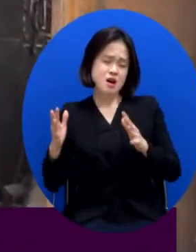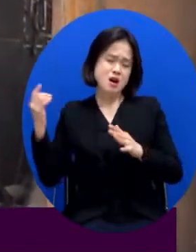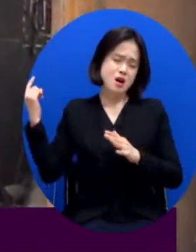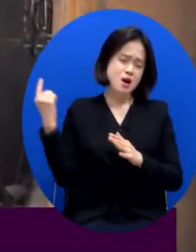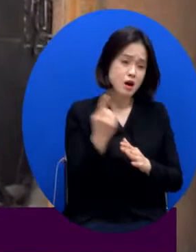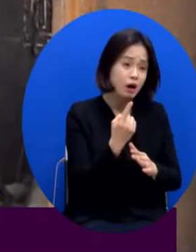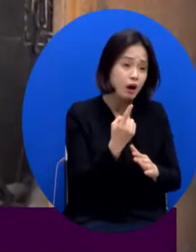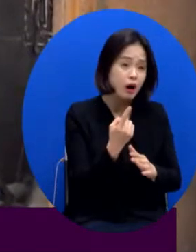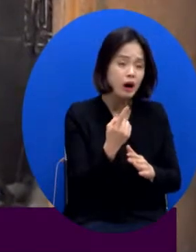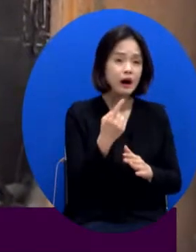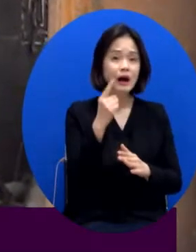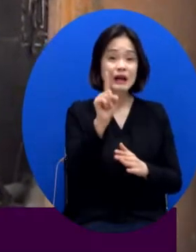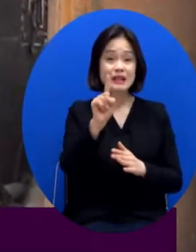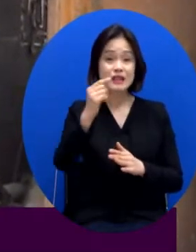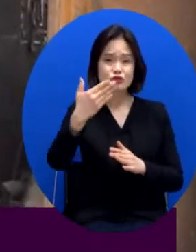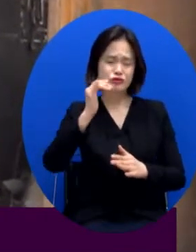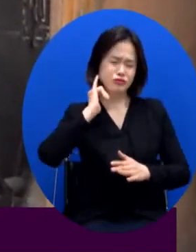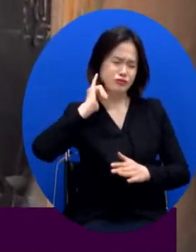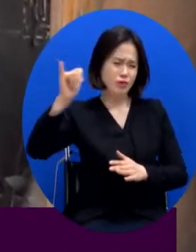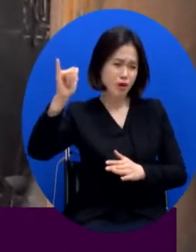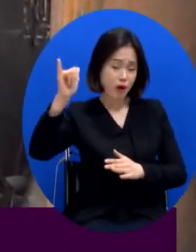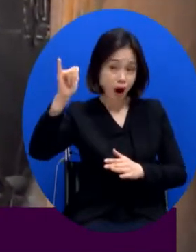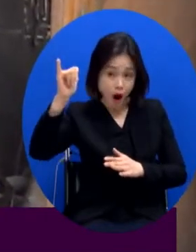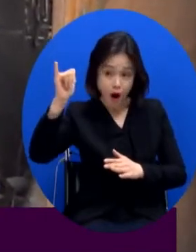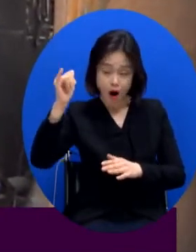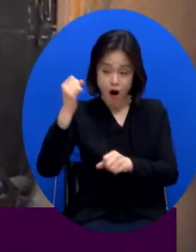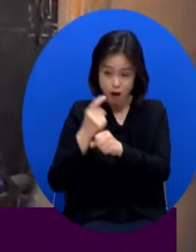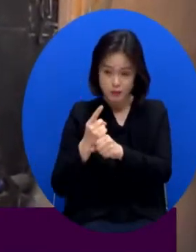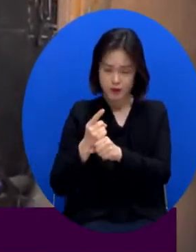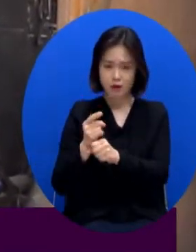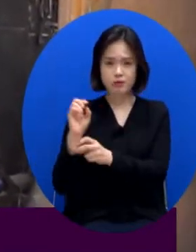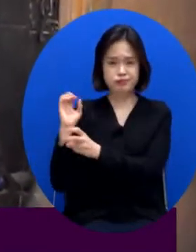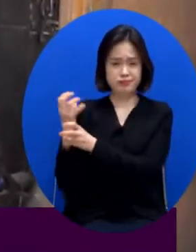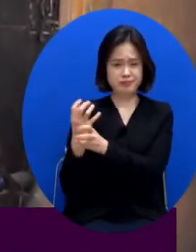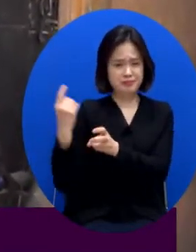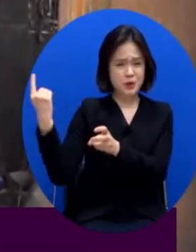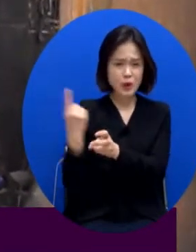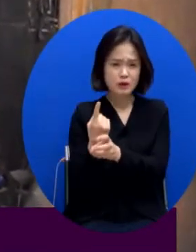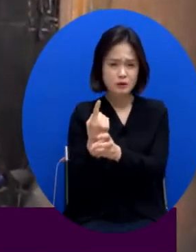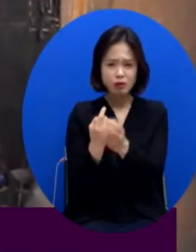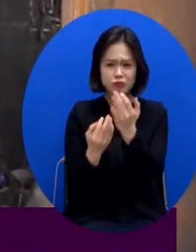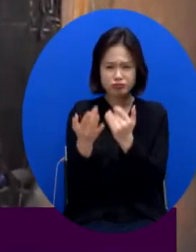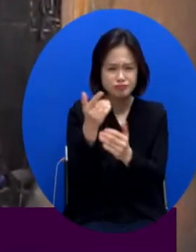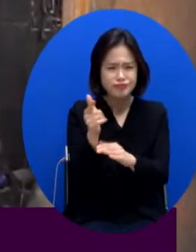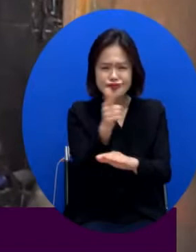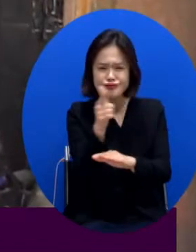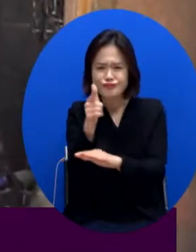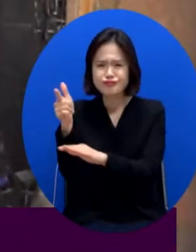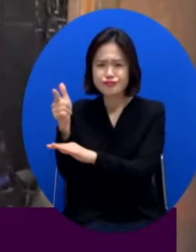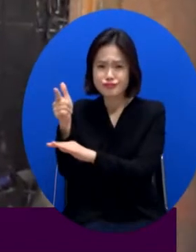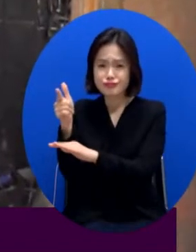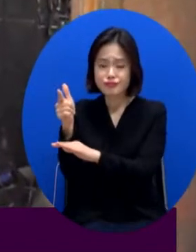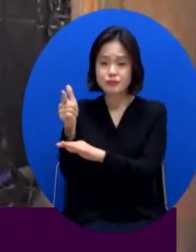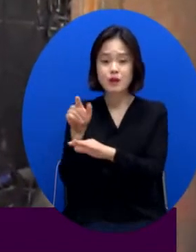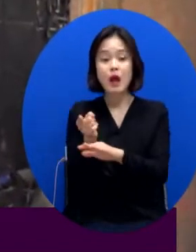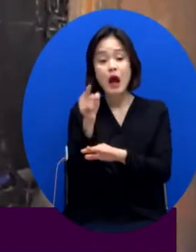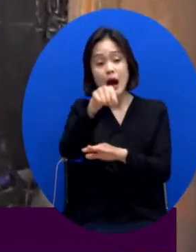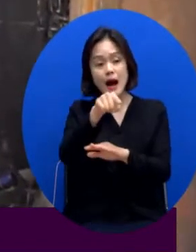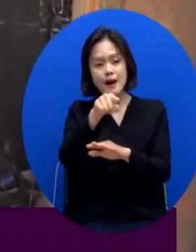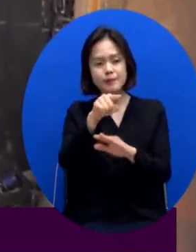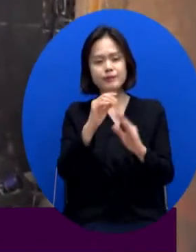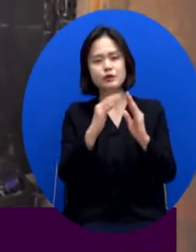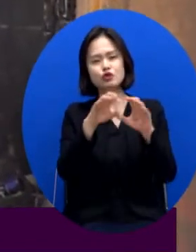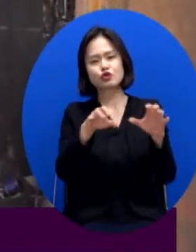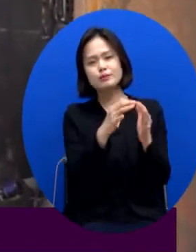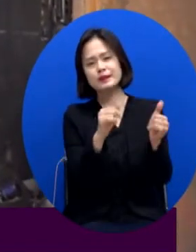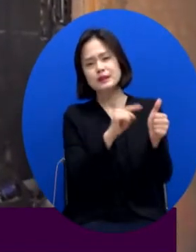소방차로 119로 전화했더니 벌써 소방차가 와 있습니다. 그래서 우리 앞집에 있는 사람이 전화를 해가지고 소방차를 불렀는데 저는 금방